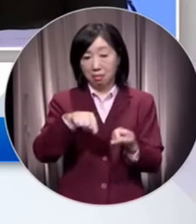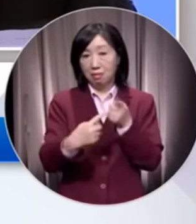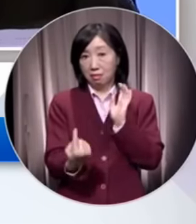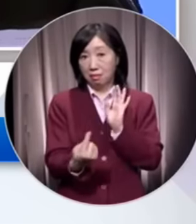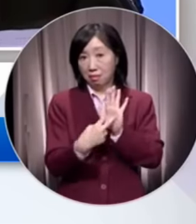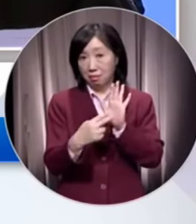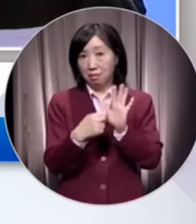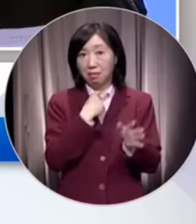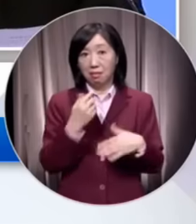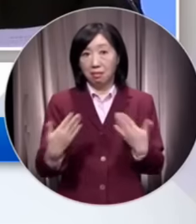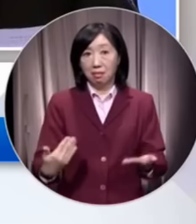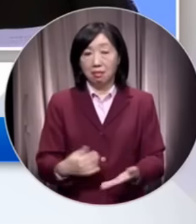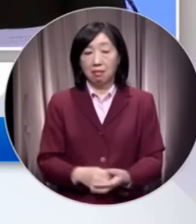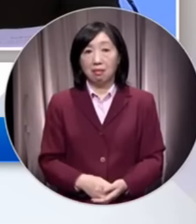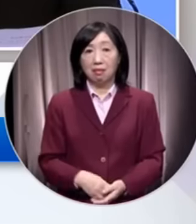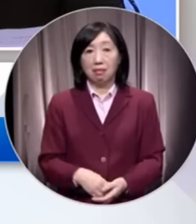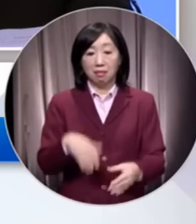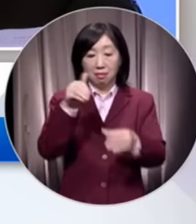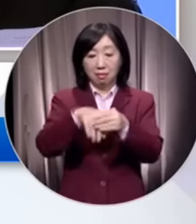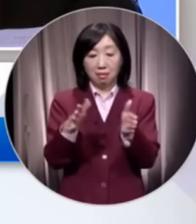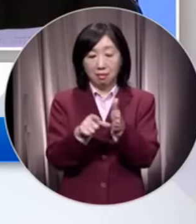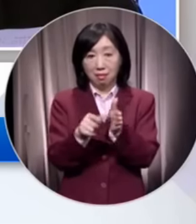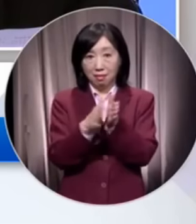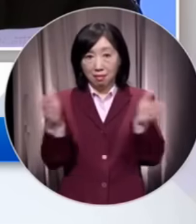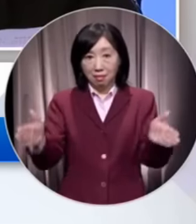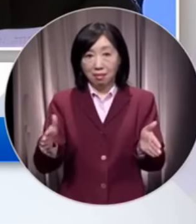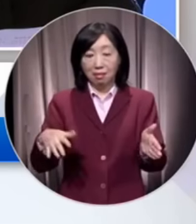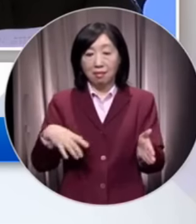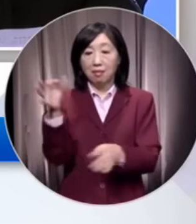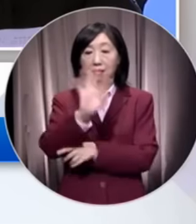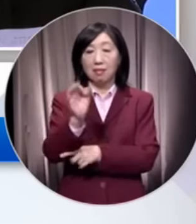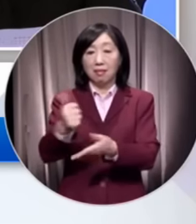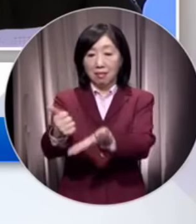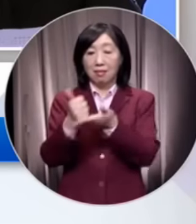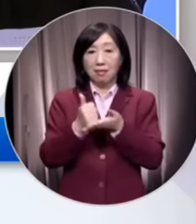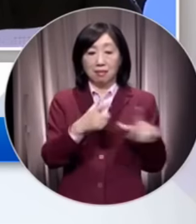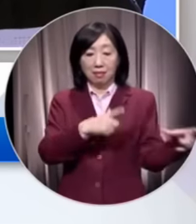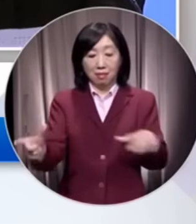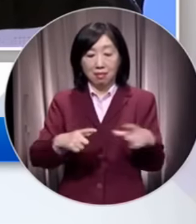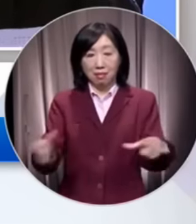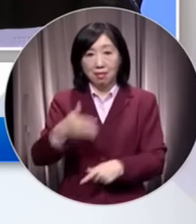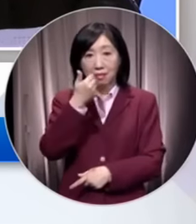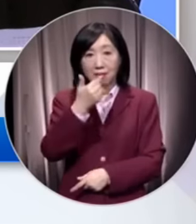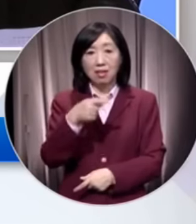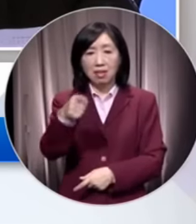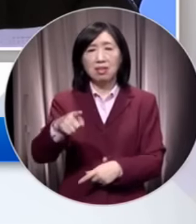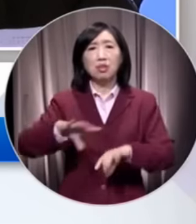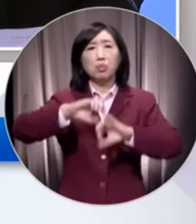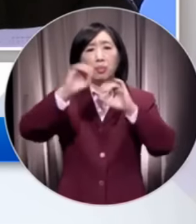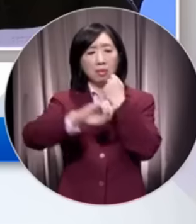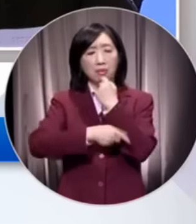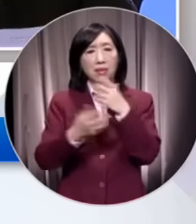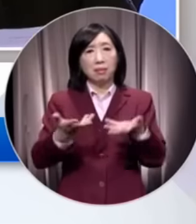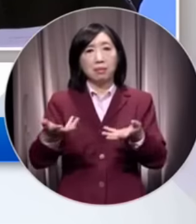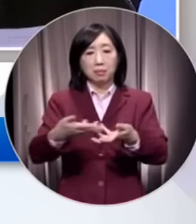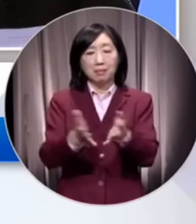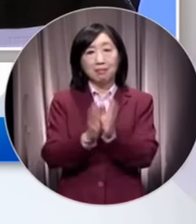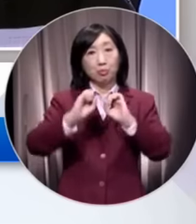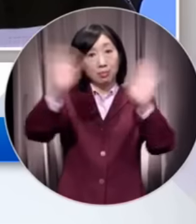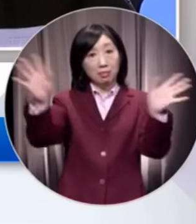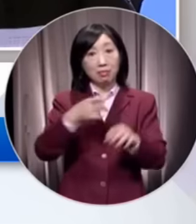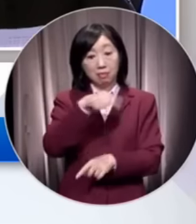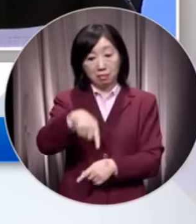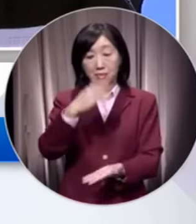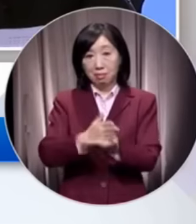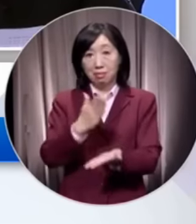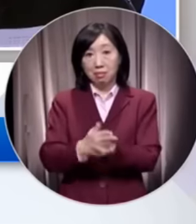进一步的说明？在选举期间提供免费的餐饮是法务部公告的禁止的贿选行为，请问朱主席、宋主席，这